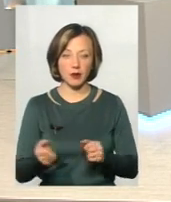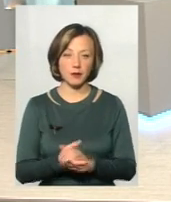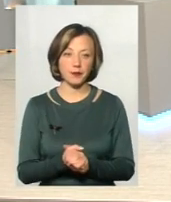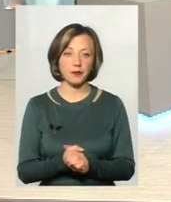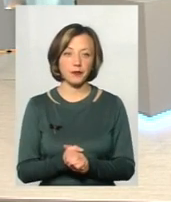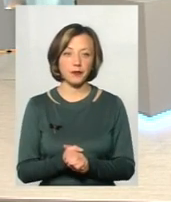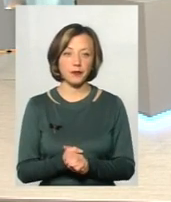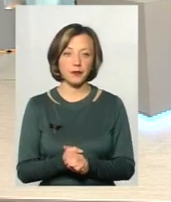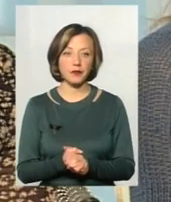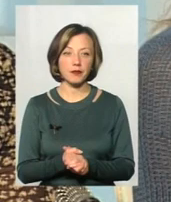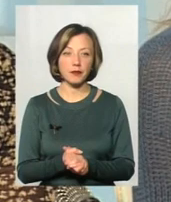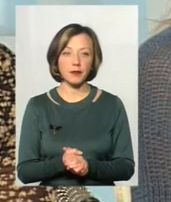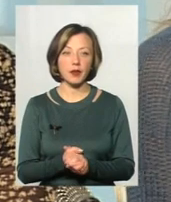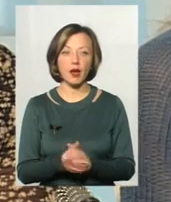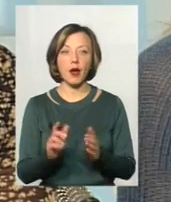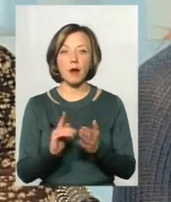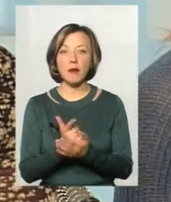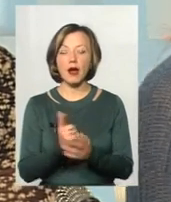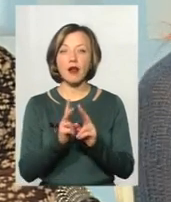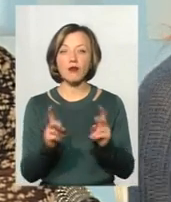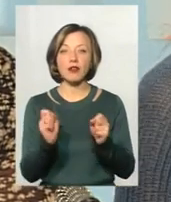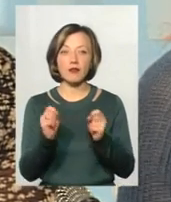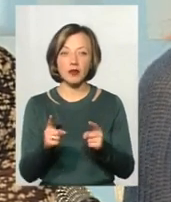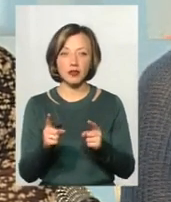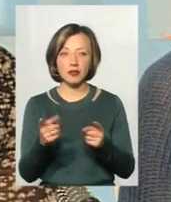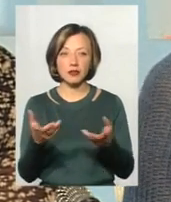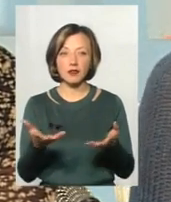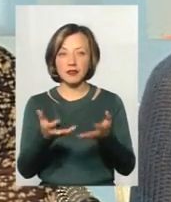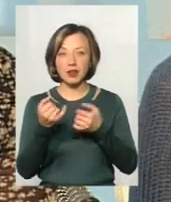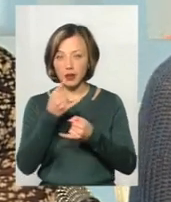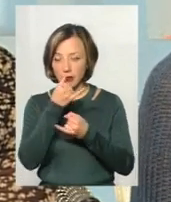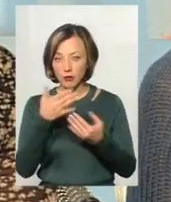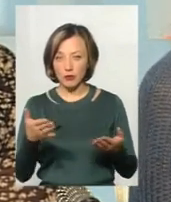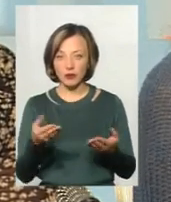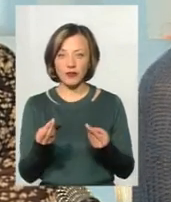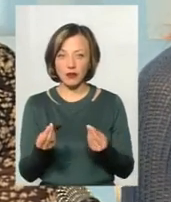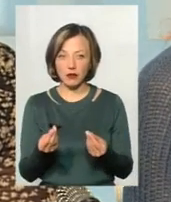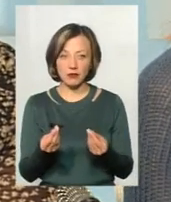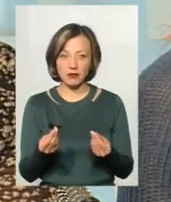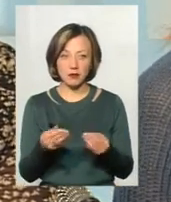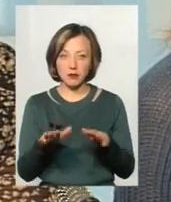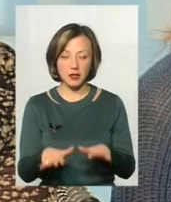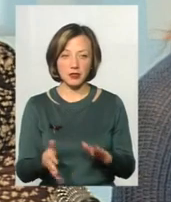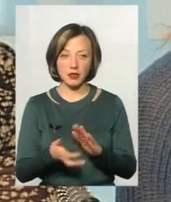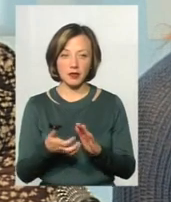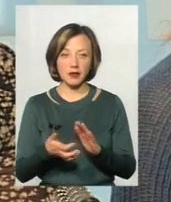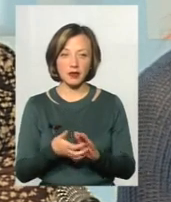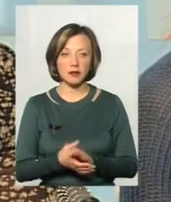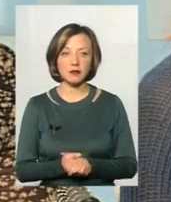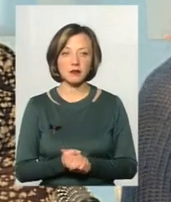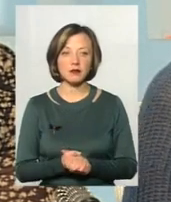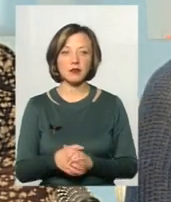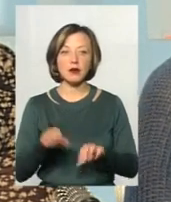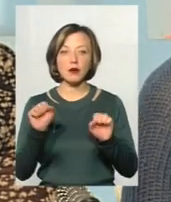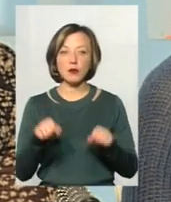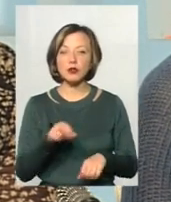А опять кого-то выкинули, а слезы текут, а взять не можешь. Просто финансово и места не хватает. И вот, может